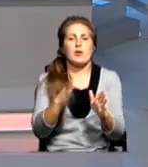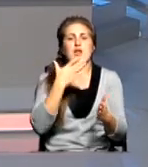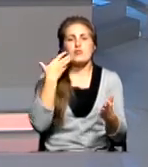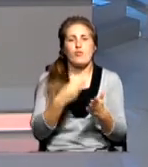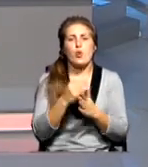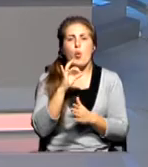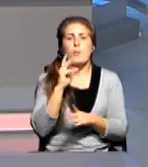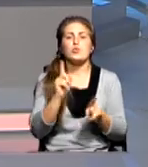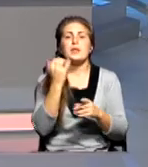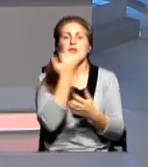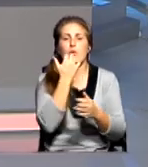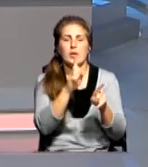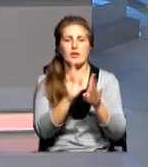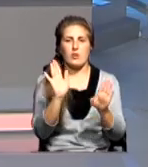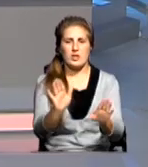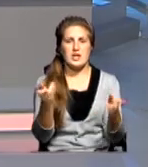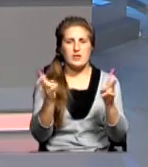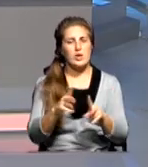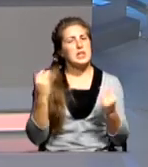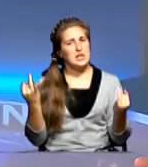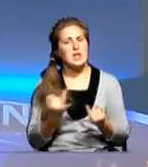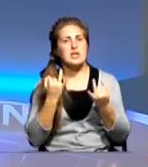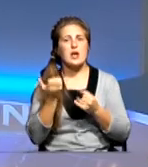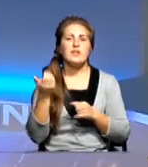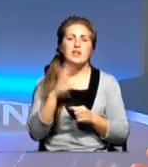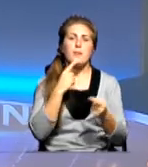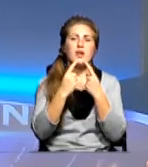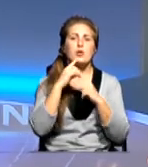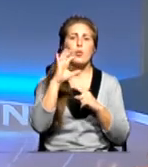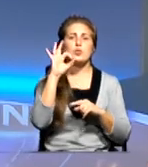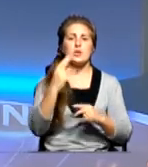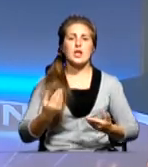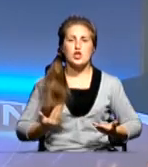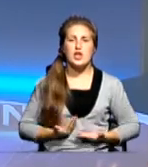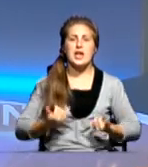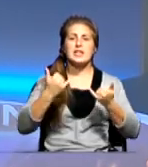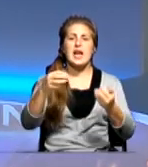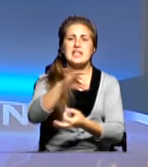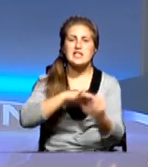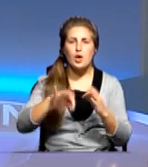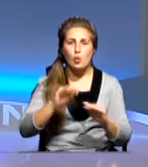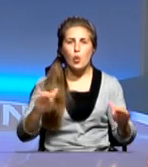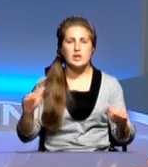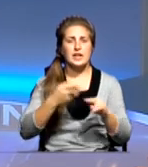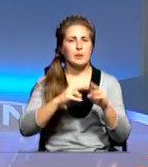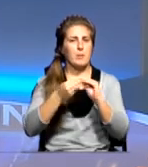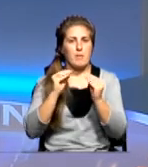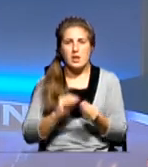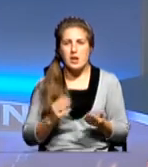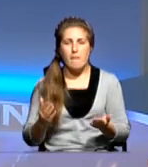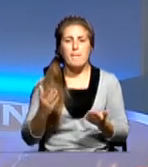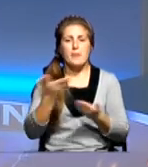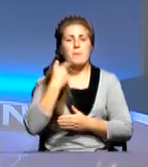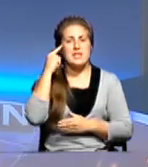облик супа симферополь оставался интересно а давайте поговорим о социальном жилье для сирот и эта проблема не беспочвенная мы знаем о том